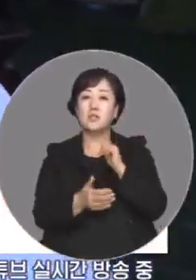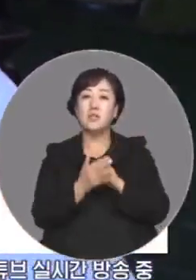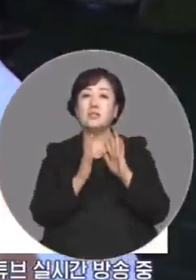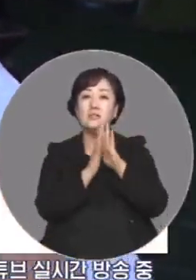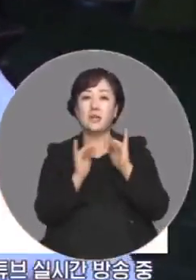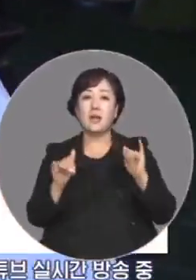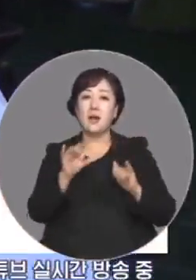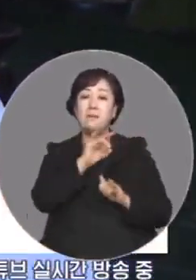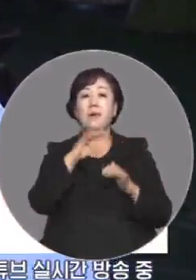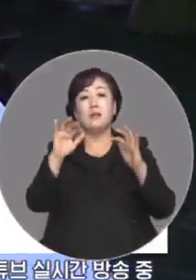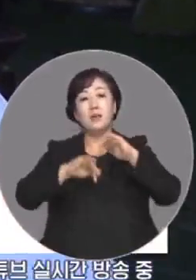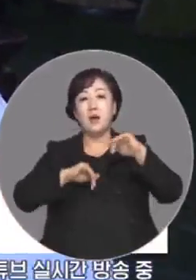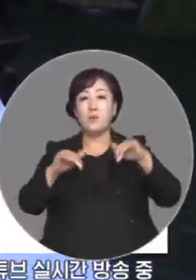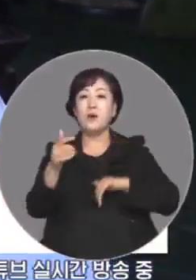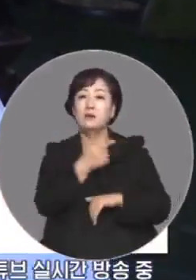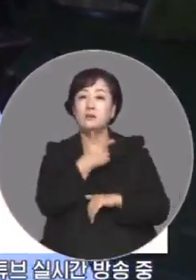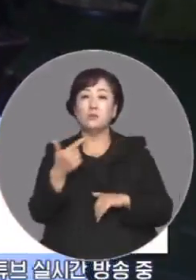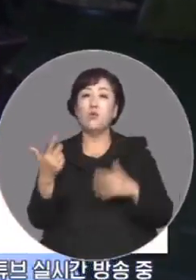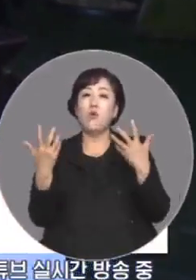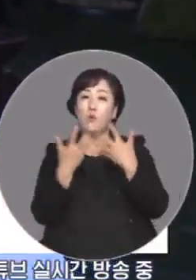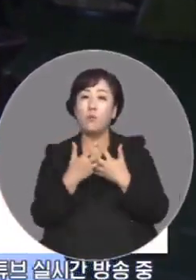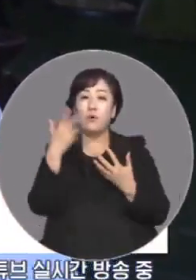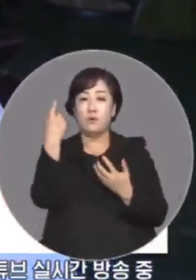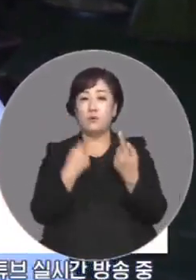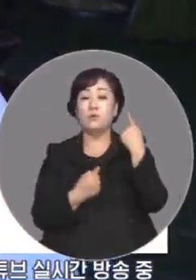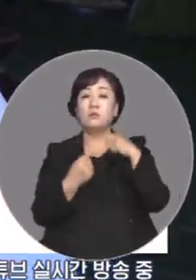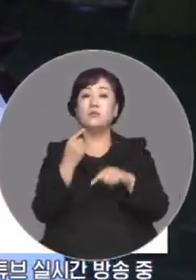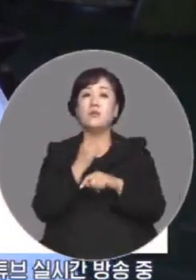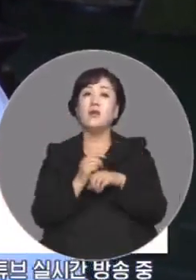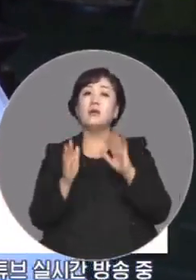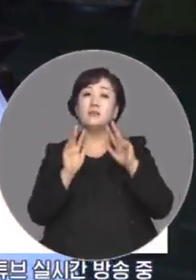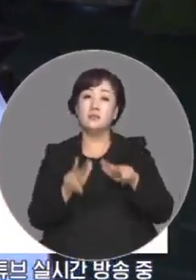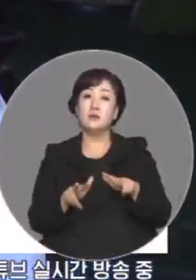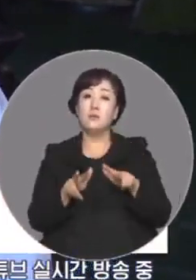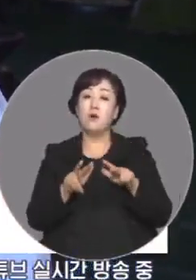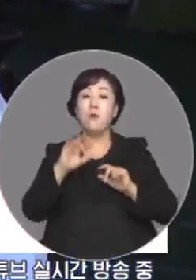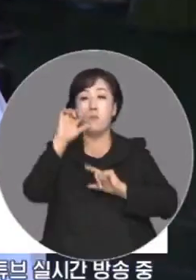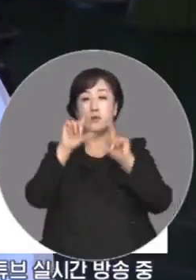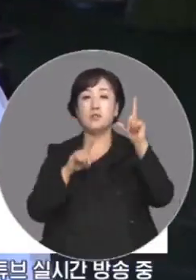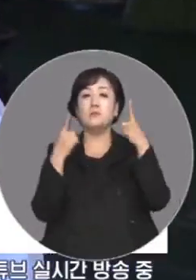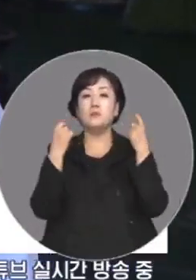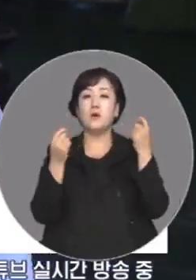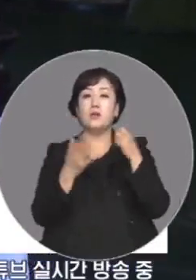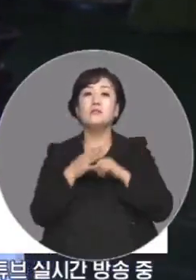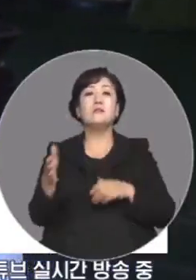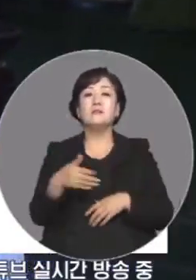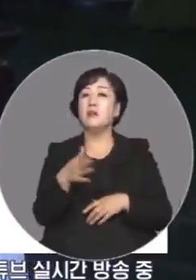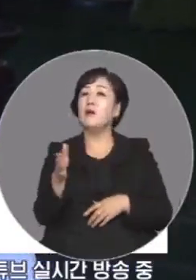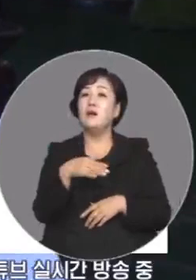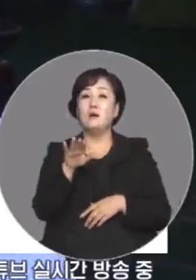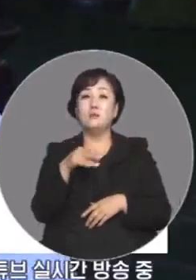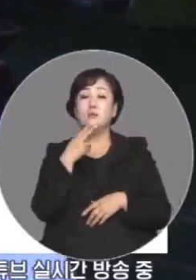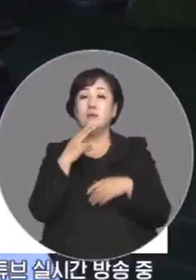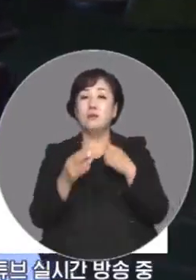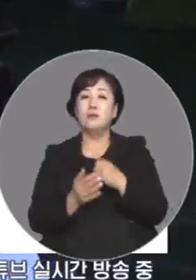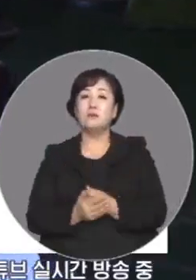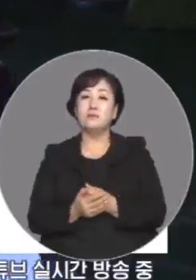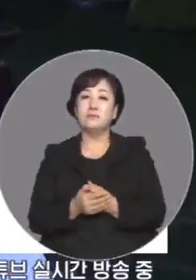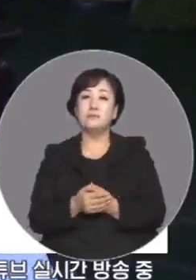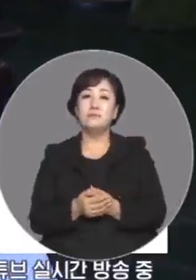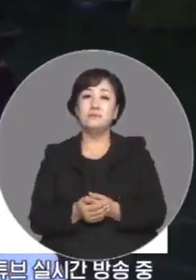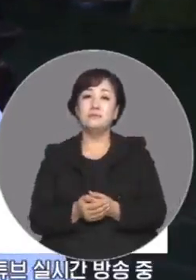사람들이 얼마나 오케오케하고 많았는데 지금 보시다시피 뭐 한산한 게 뭐가 보여야지 사람이 안